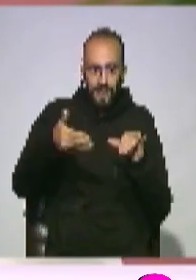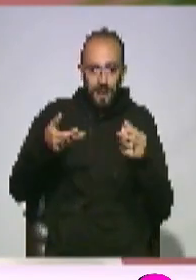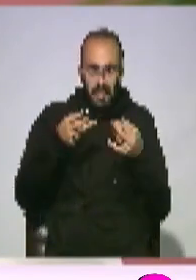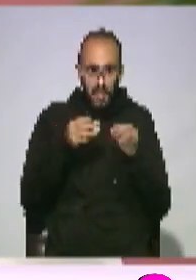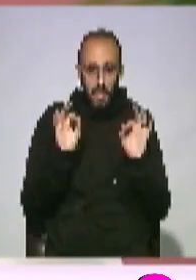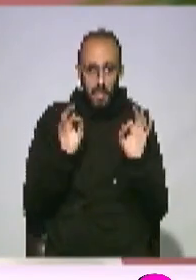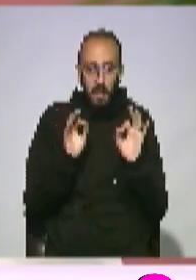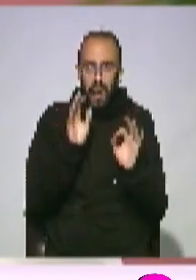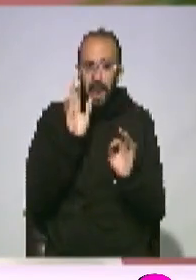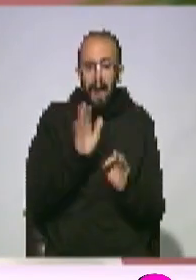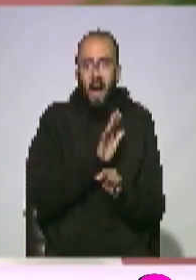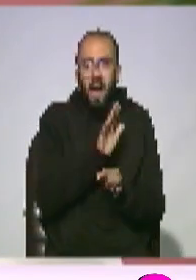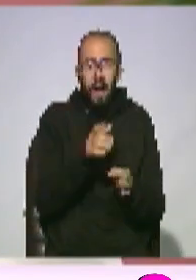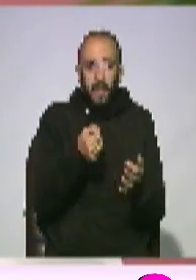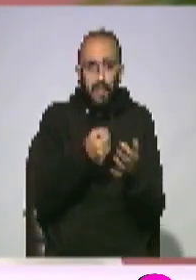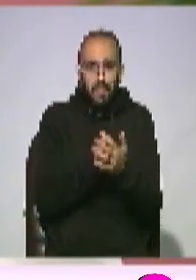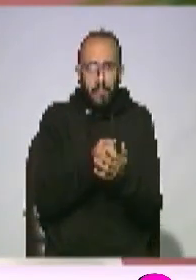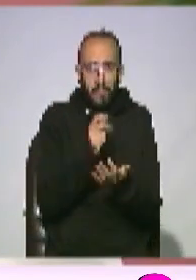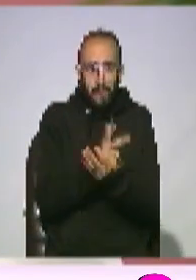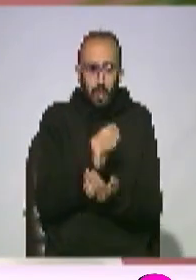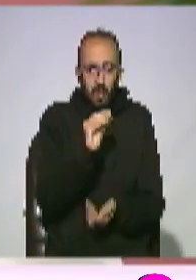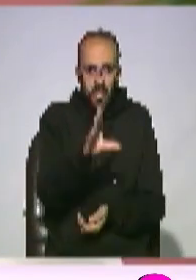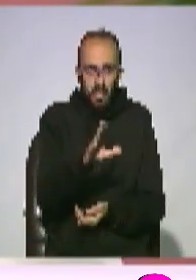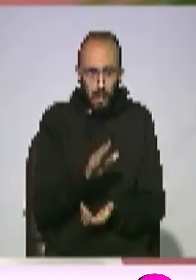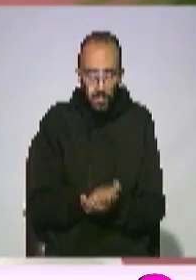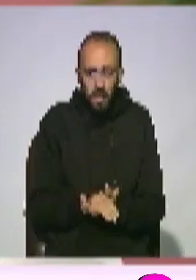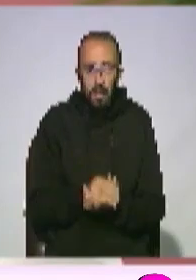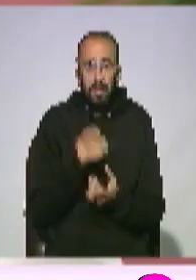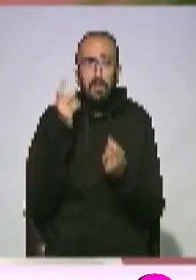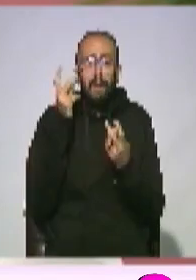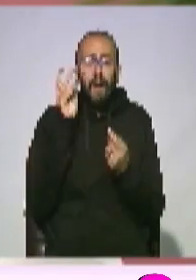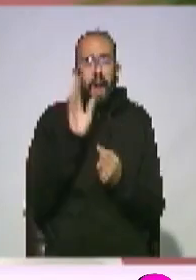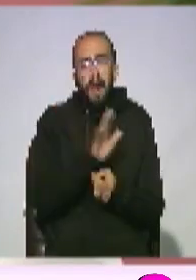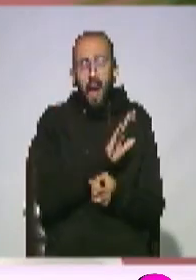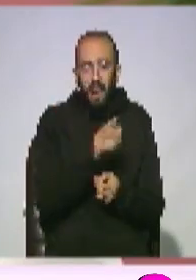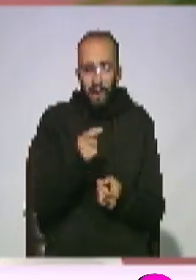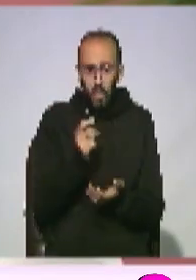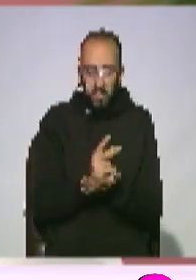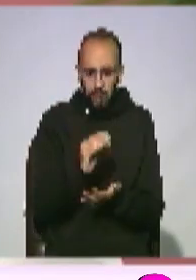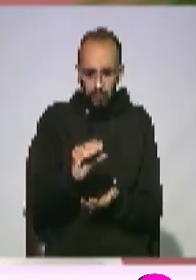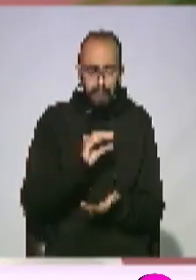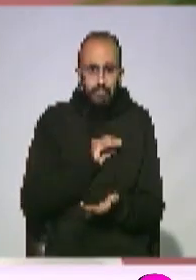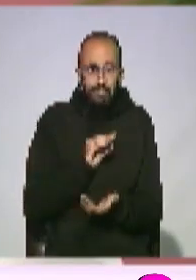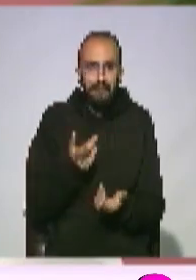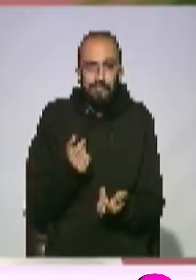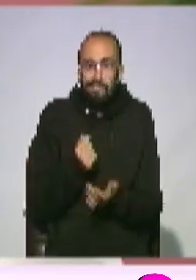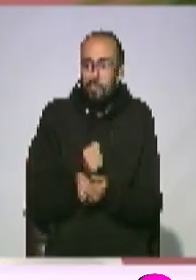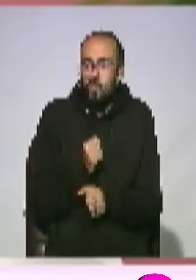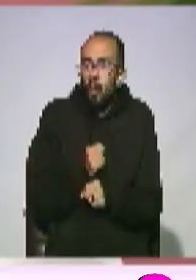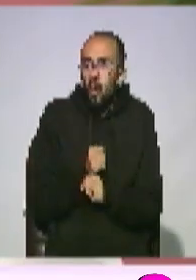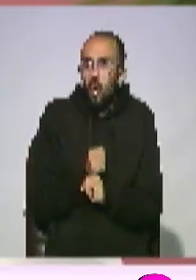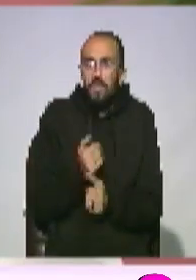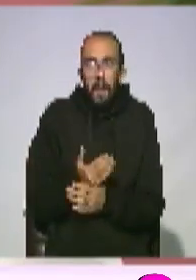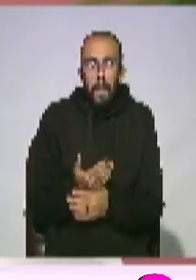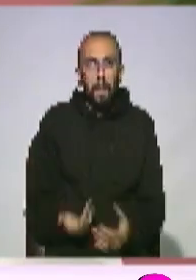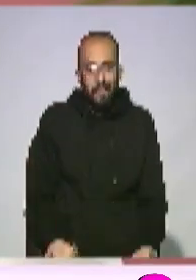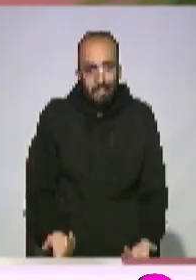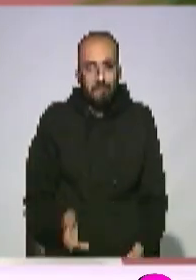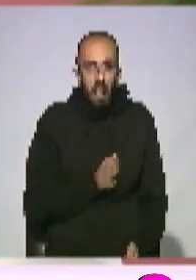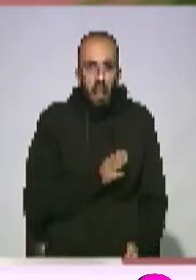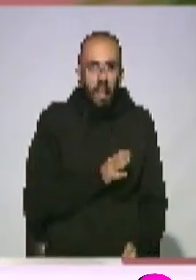هو من اقل مجهود بياخدوا فلوس، من اقل ثقافه وعلم وسلوك بياخدوا، فبالتالي التحدي على الاسره بقى